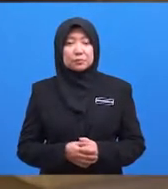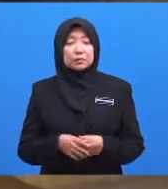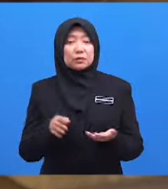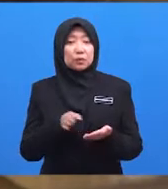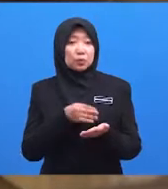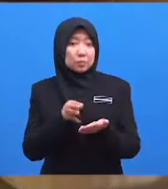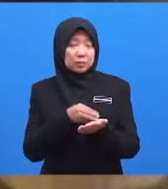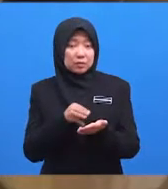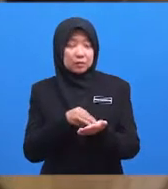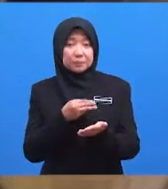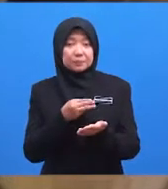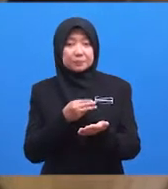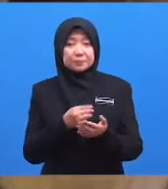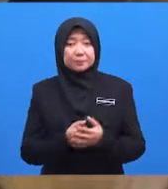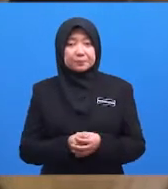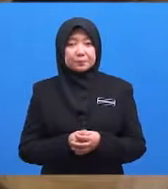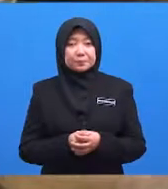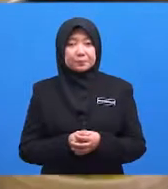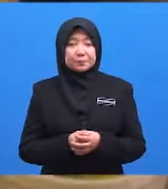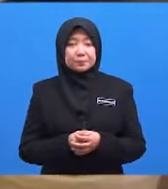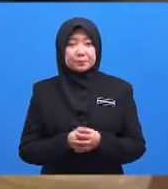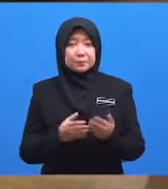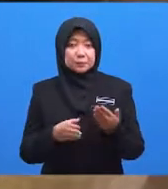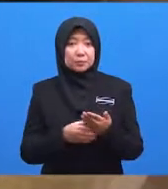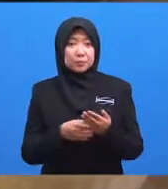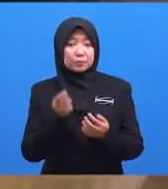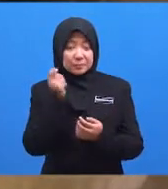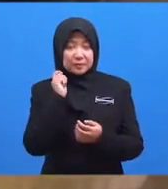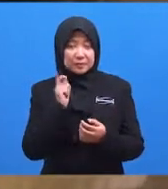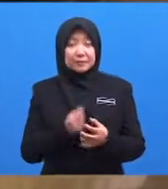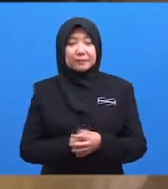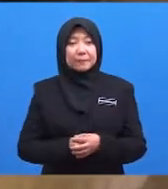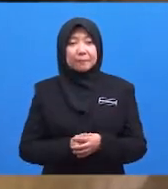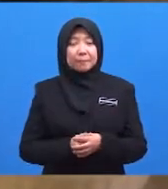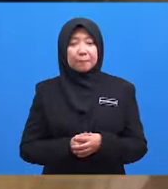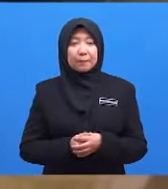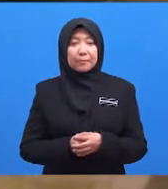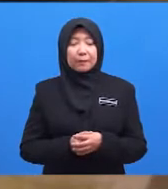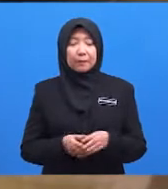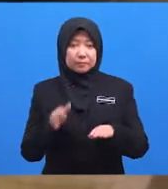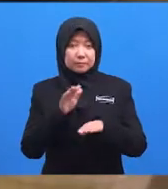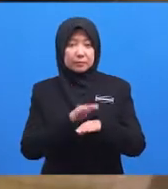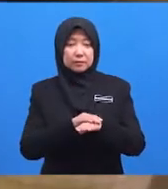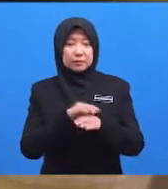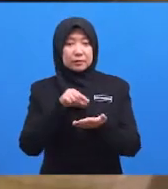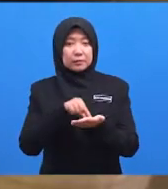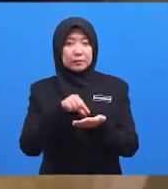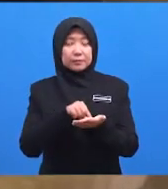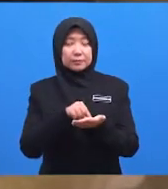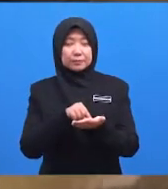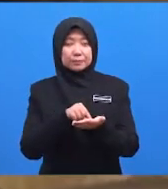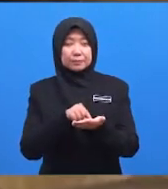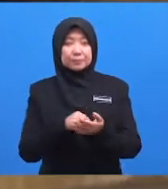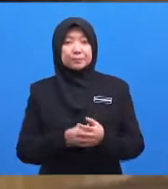Sapukan mentega yang telah dicampur dengan dry thyme pada permukaan ayam dengan menggunakan